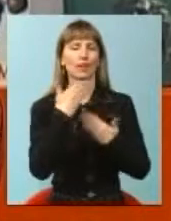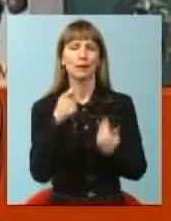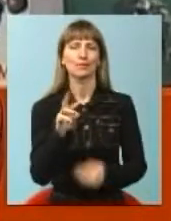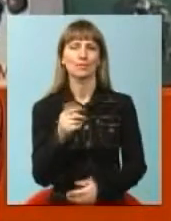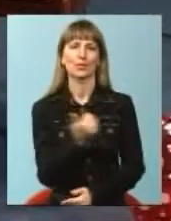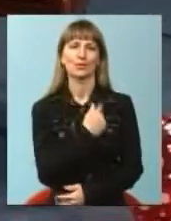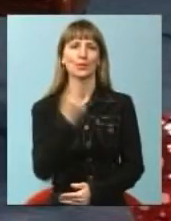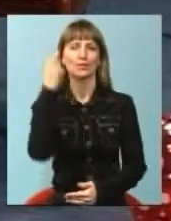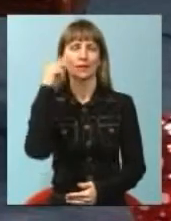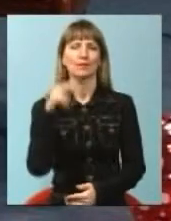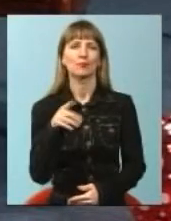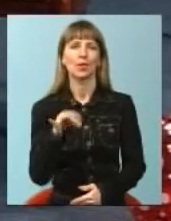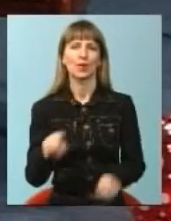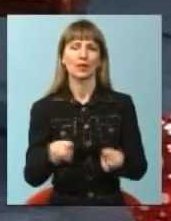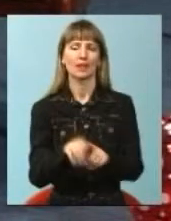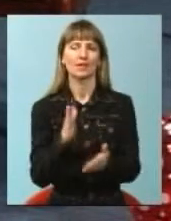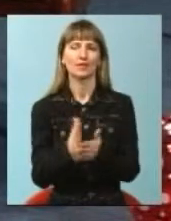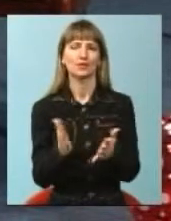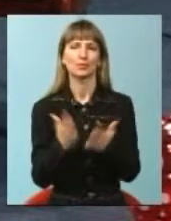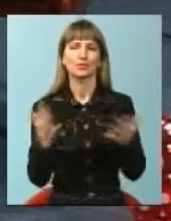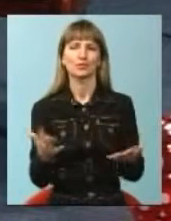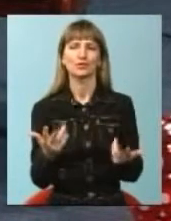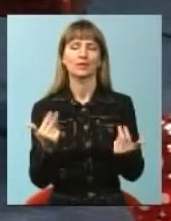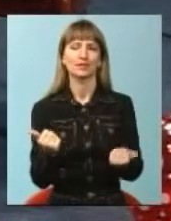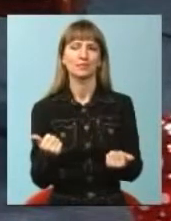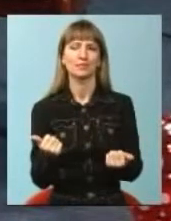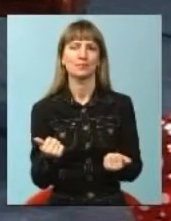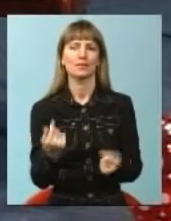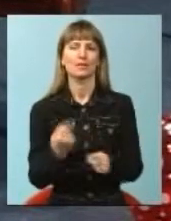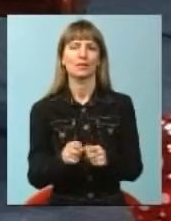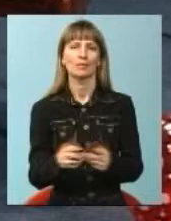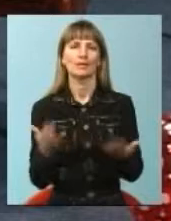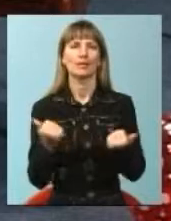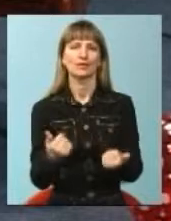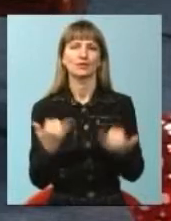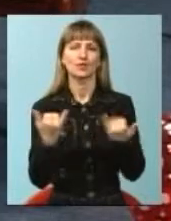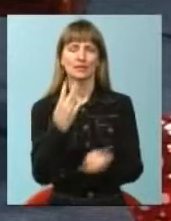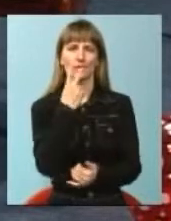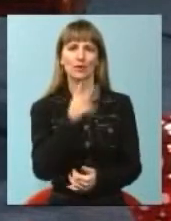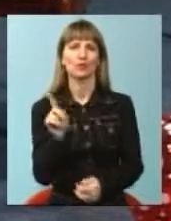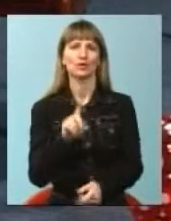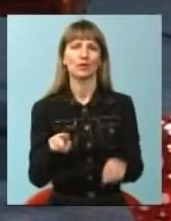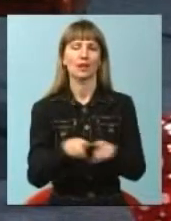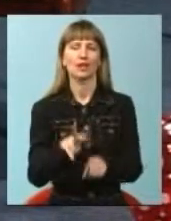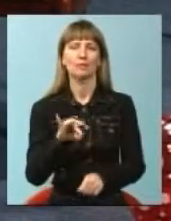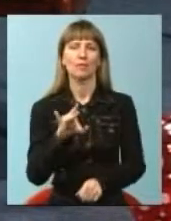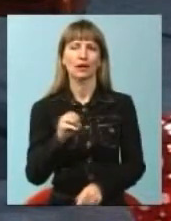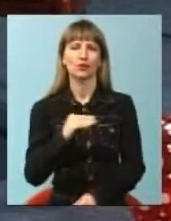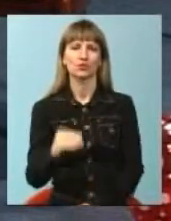хотіла б ти дізнатися про таке явище більше? Звичайно. Тож давайте прямо зараз і поглянемо, що ж таке міраж.